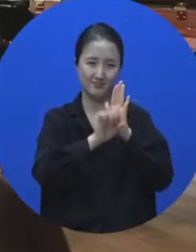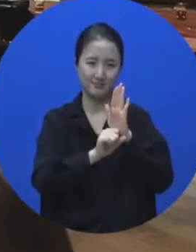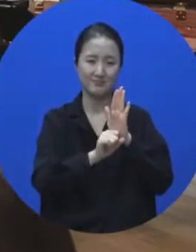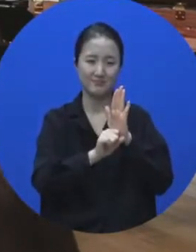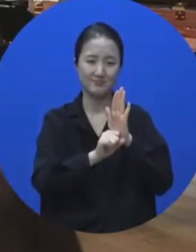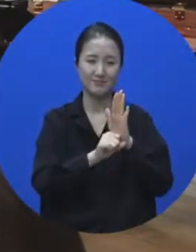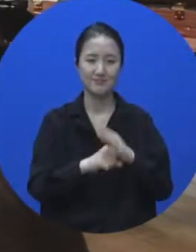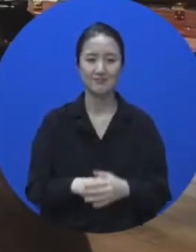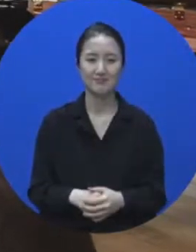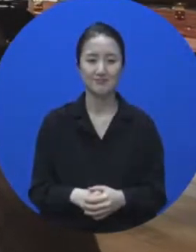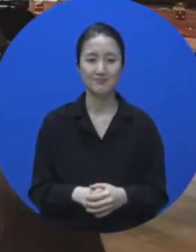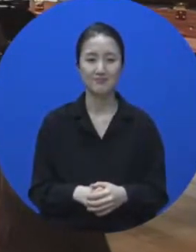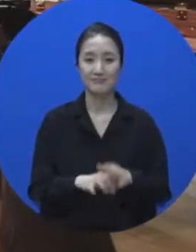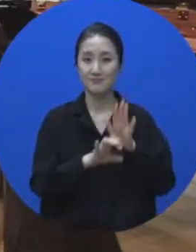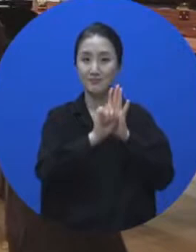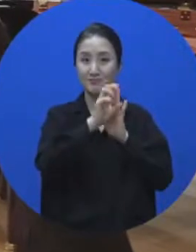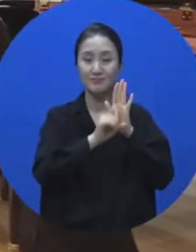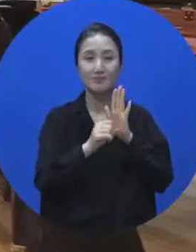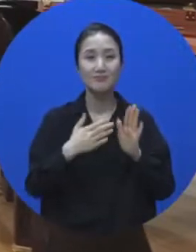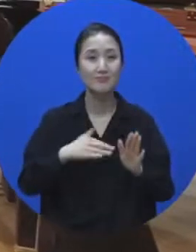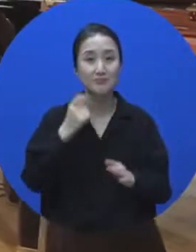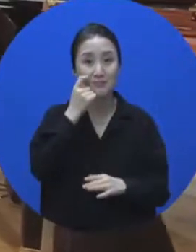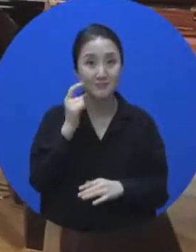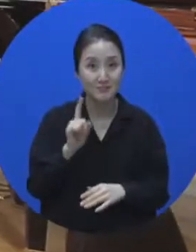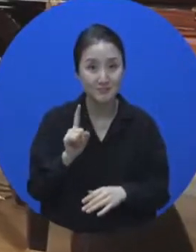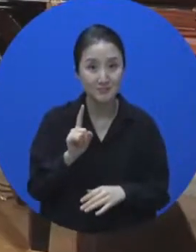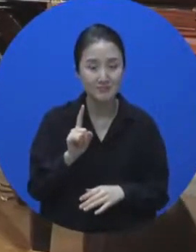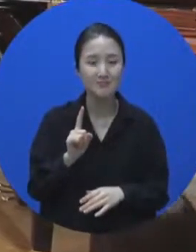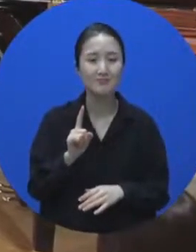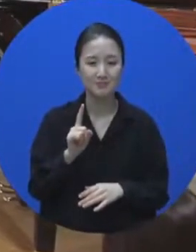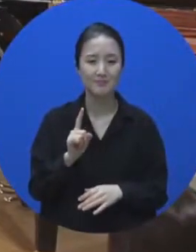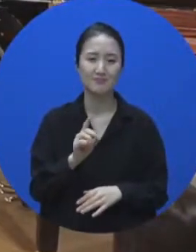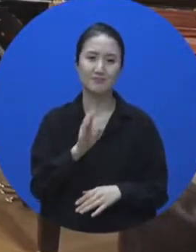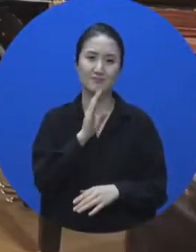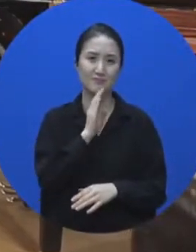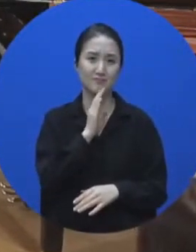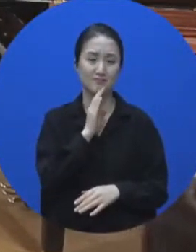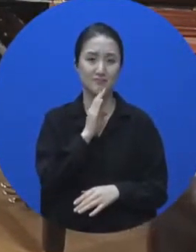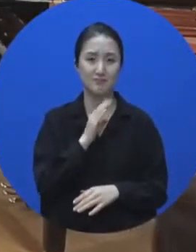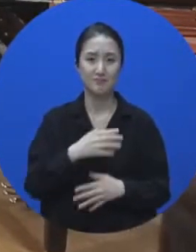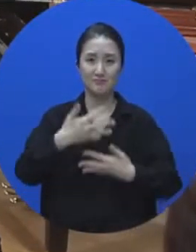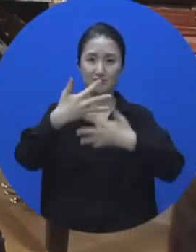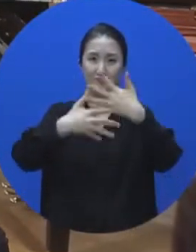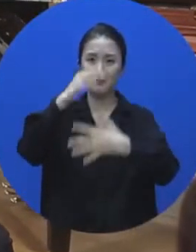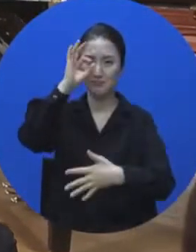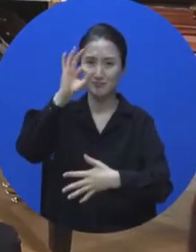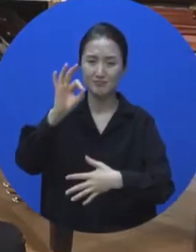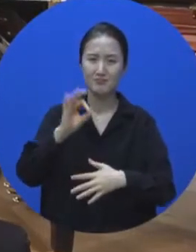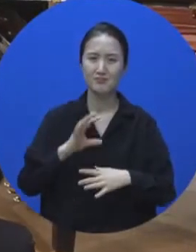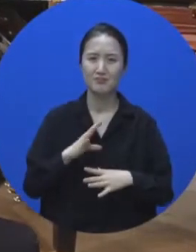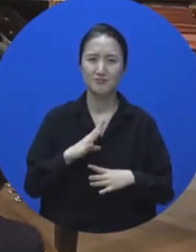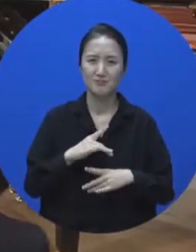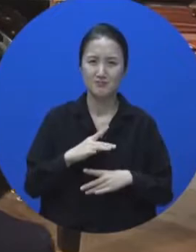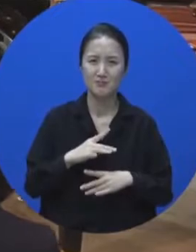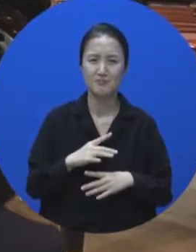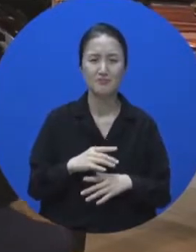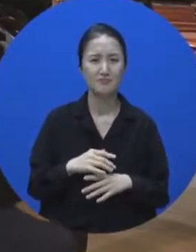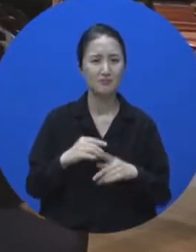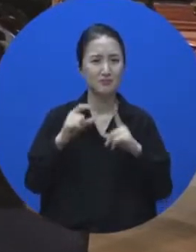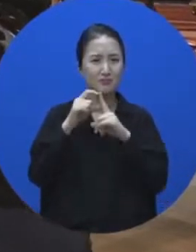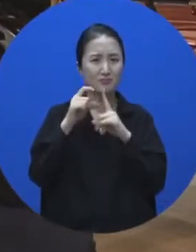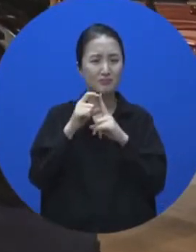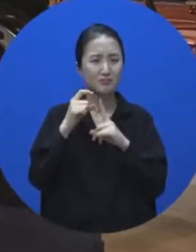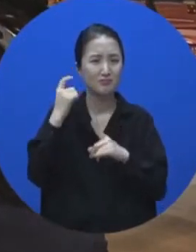됐나요? 보게 되면 무시무시하고 나쁜 일인 것 같고, 그렇지만 저에게 경매는